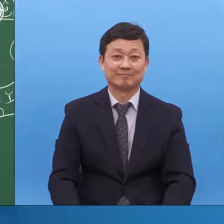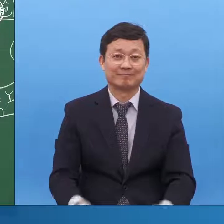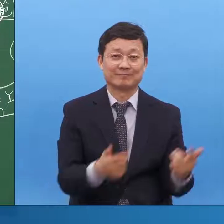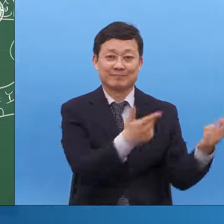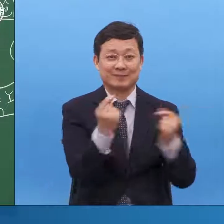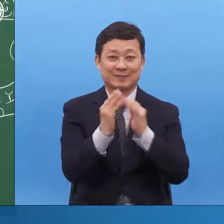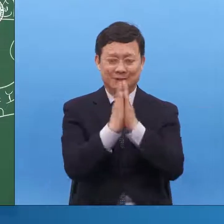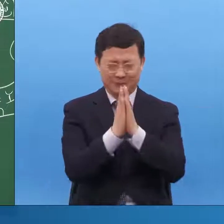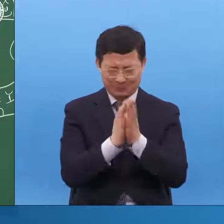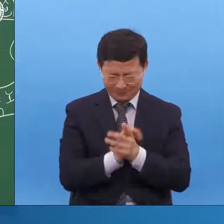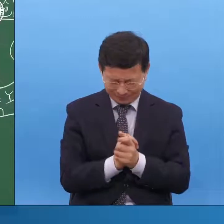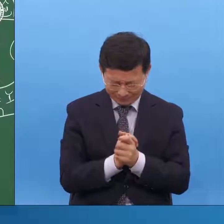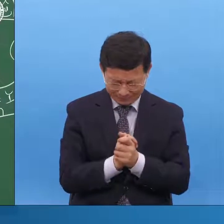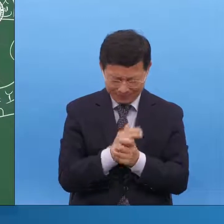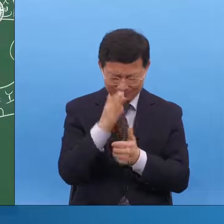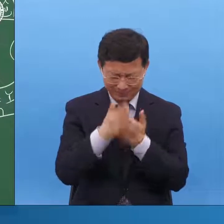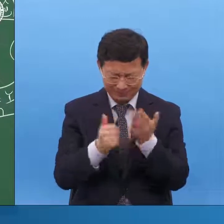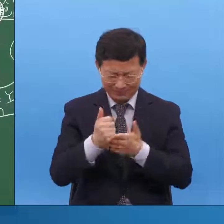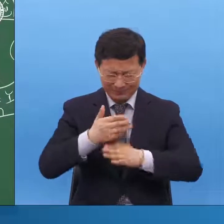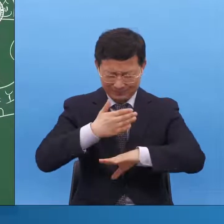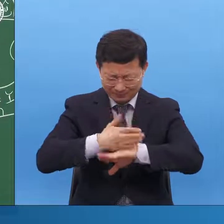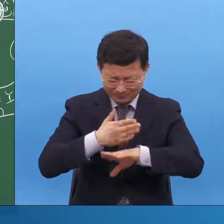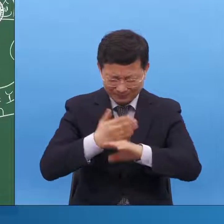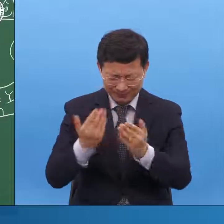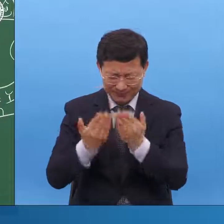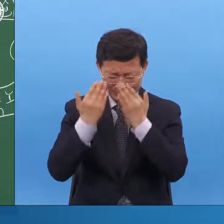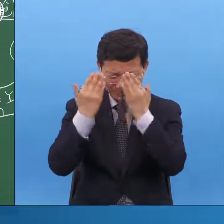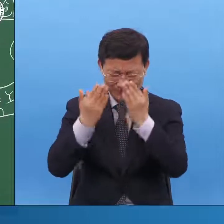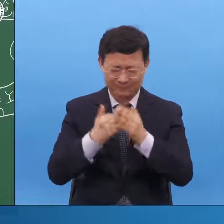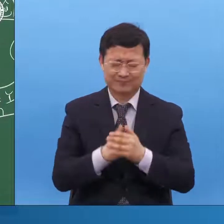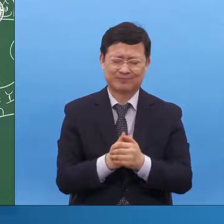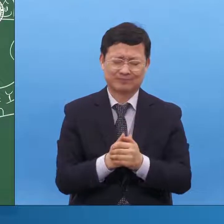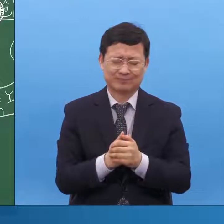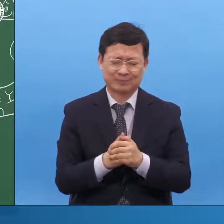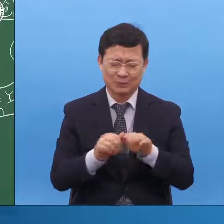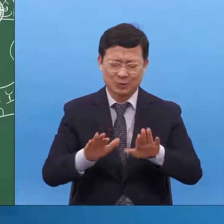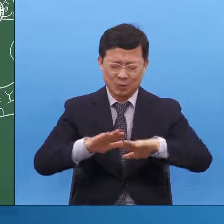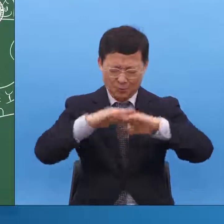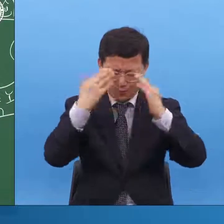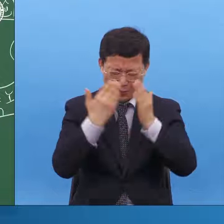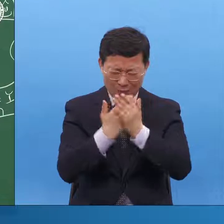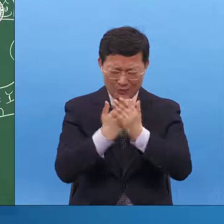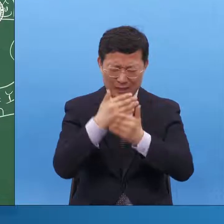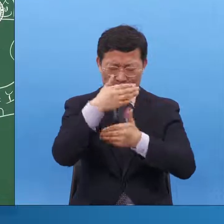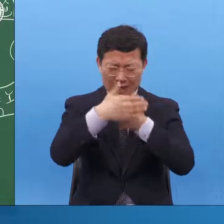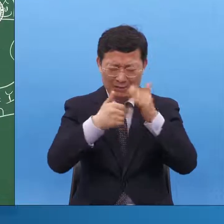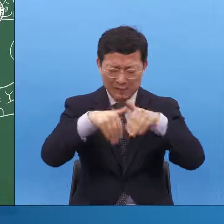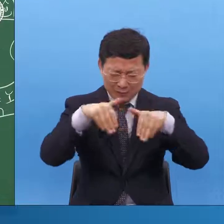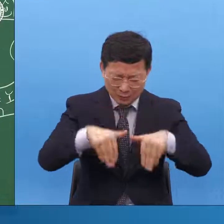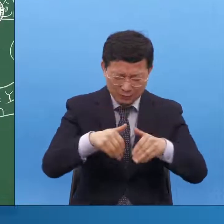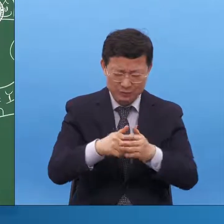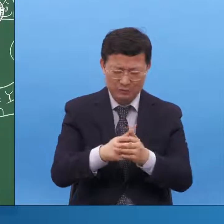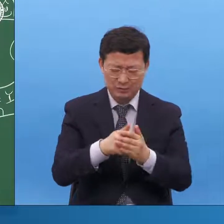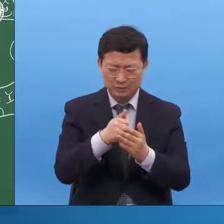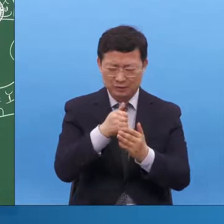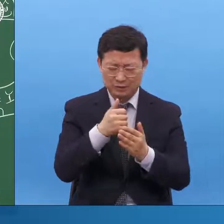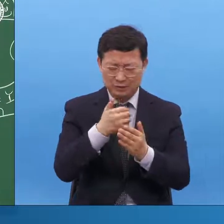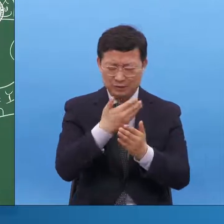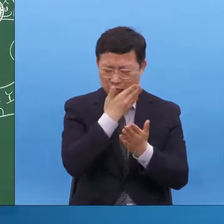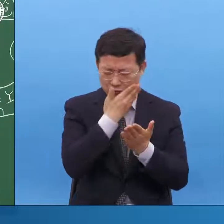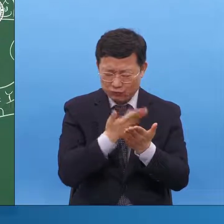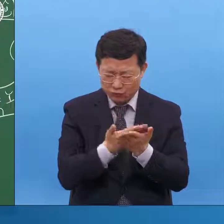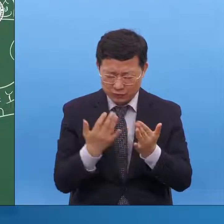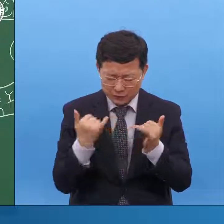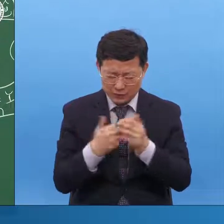Let us pray. 하나님께 감사드립니다. We give thanks to God. 오늘 모든 주의 종들, 중직자, 렘넌트들이